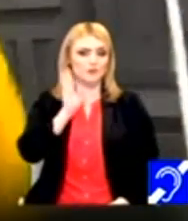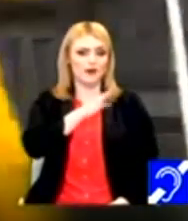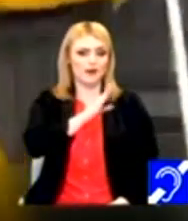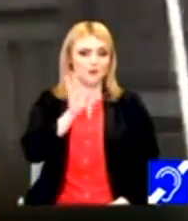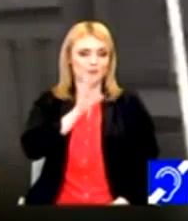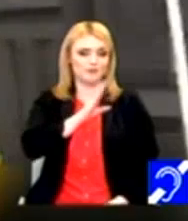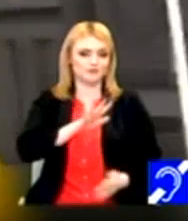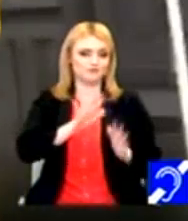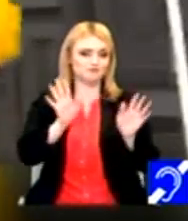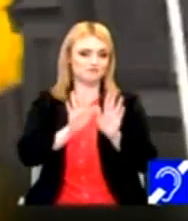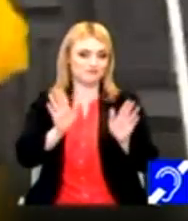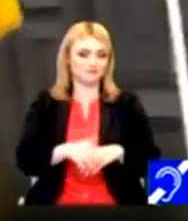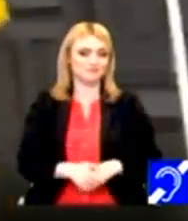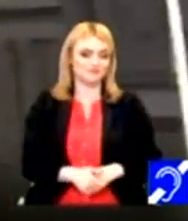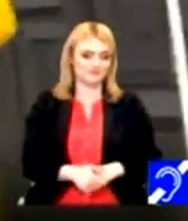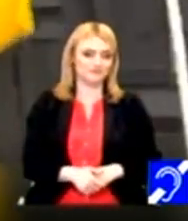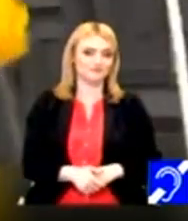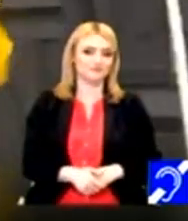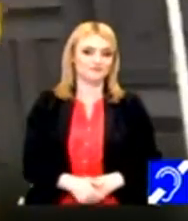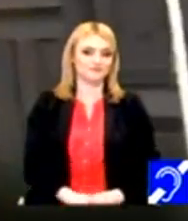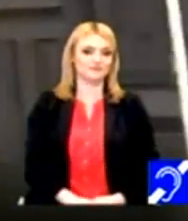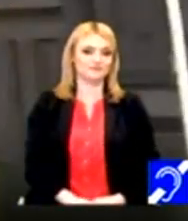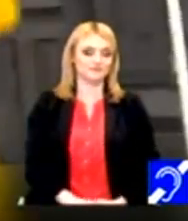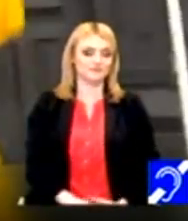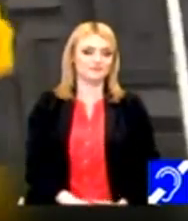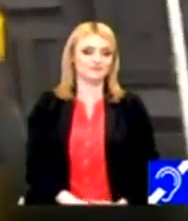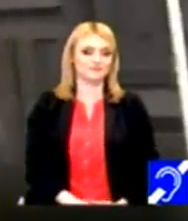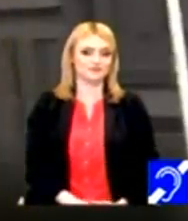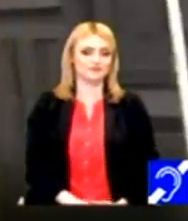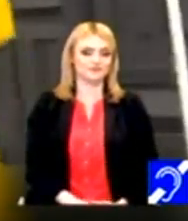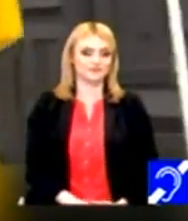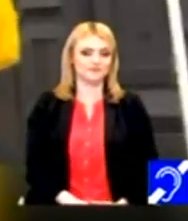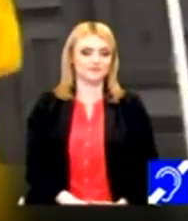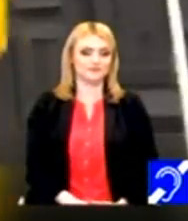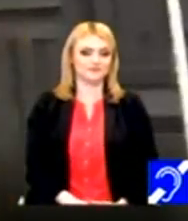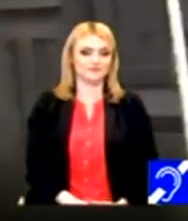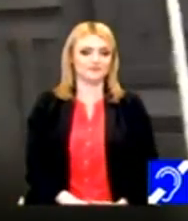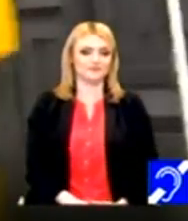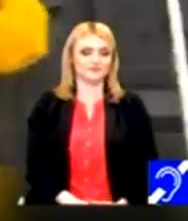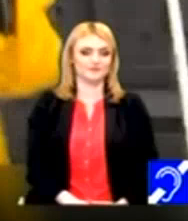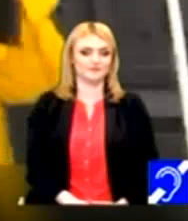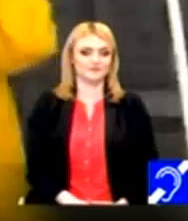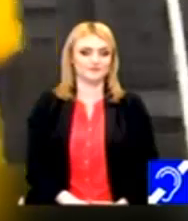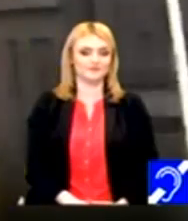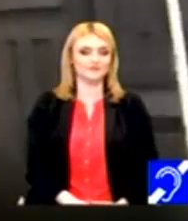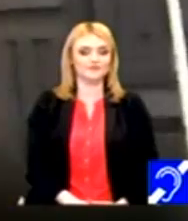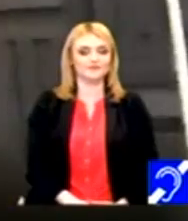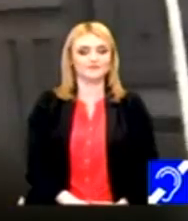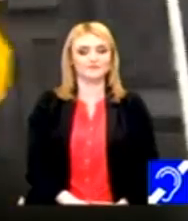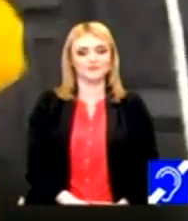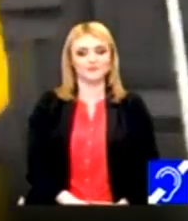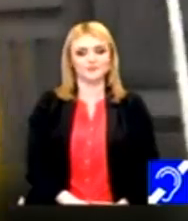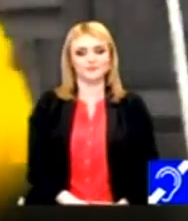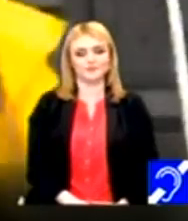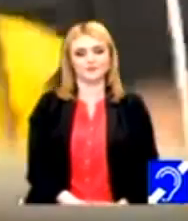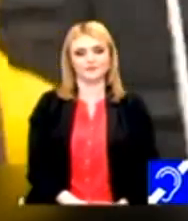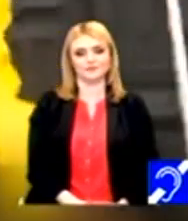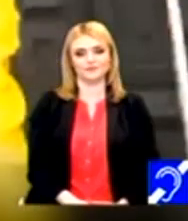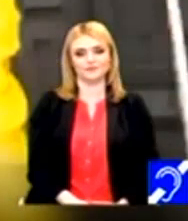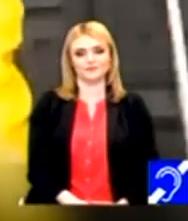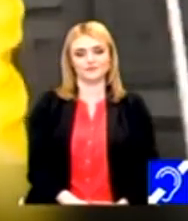nouă etapă, un nou dispozitiv de protecție a medicilor, care este această cutie de intubare sau